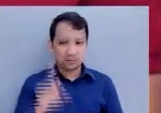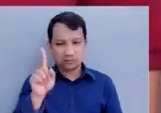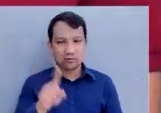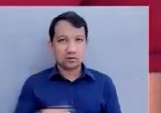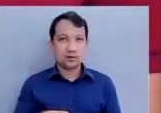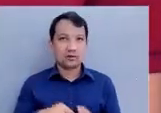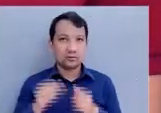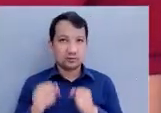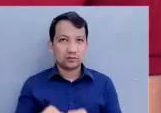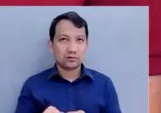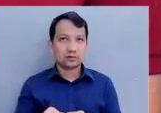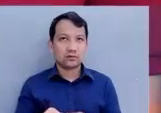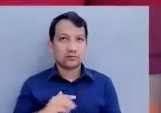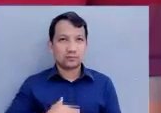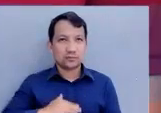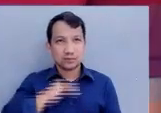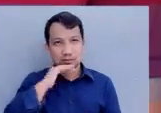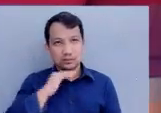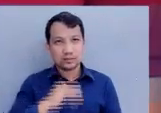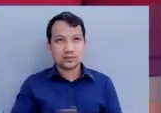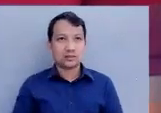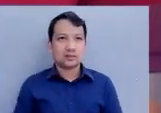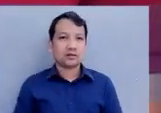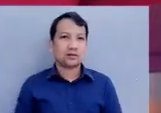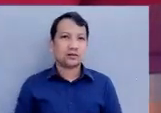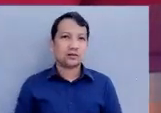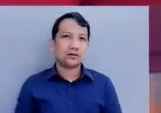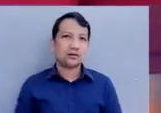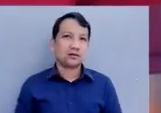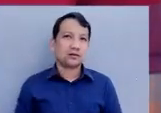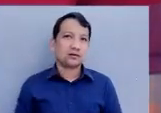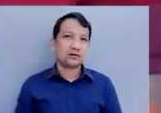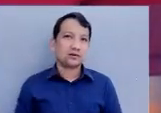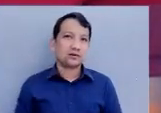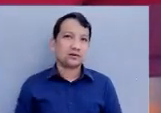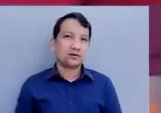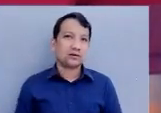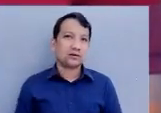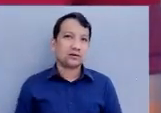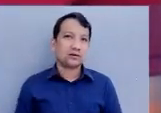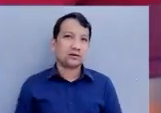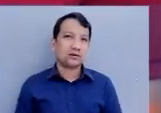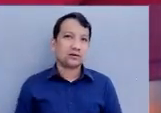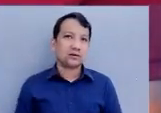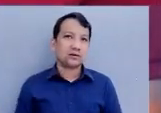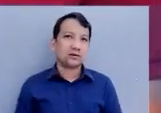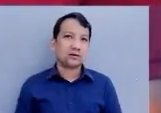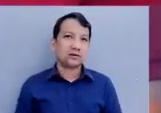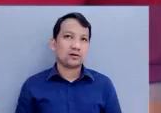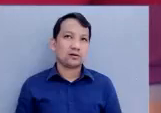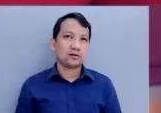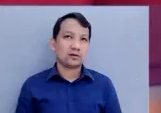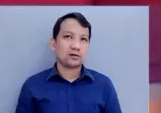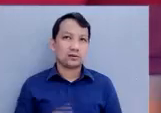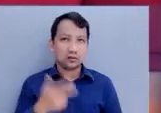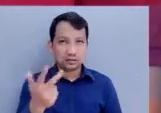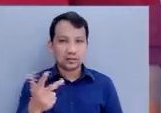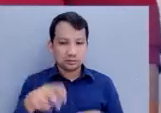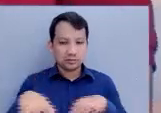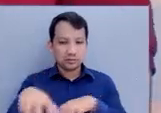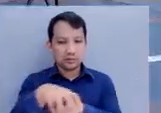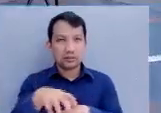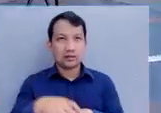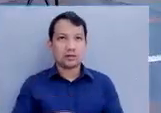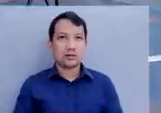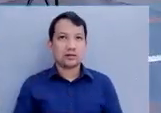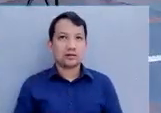pwede Nae na po apat apat na yon AP Oo pwede na ilang putahe na yon Siguro kahit mga tatlo Meron na po pede pero